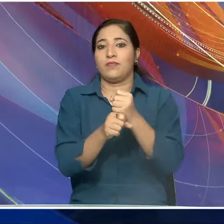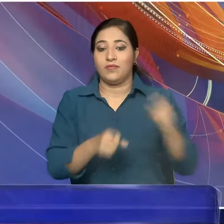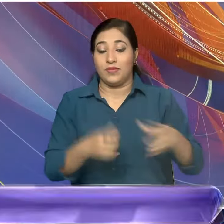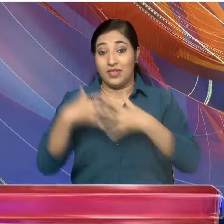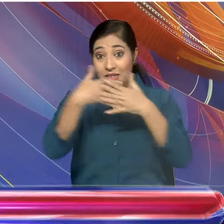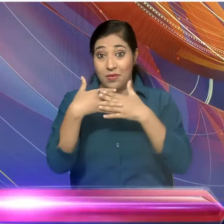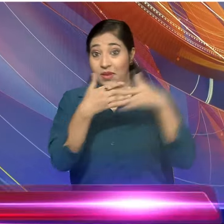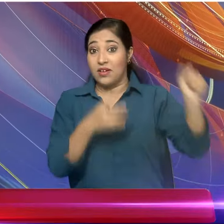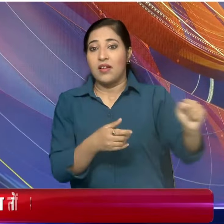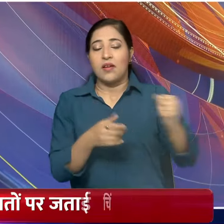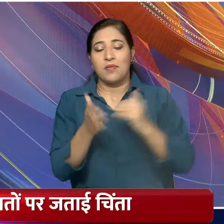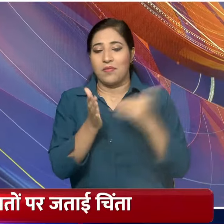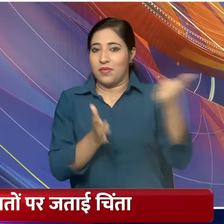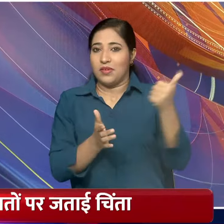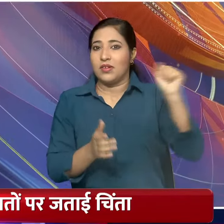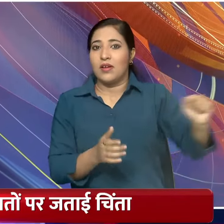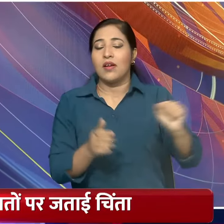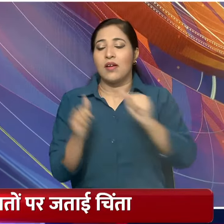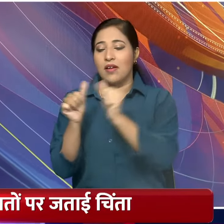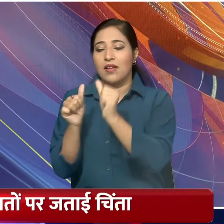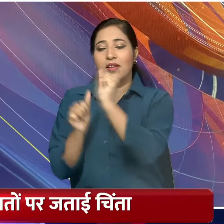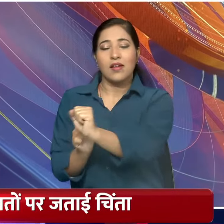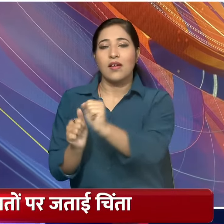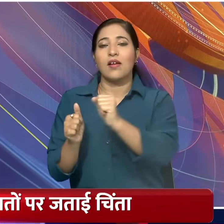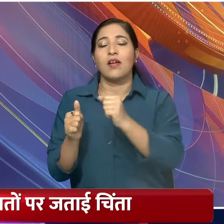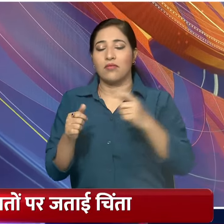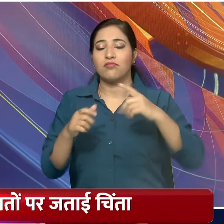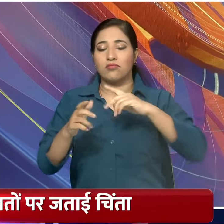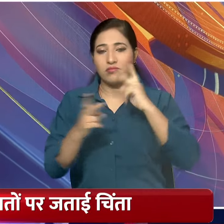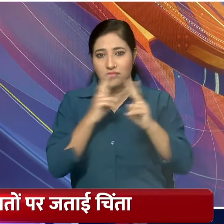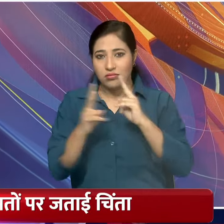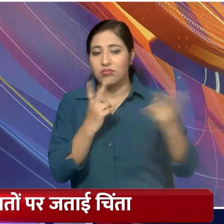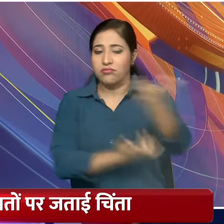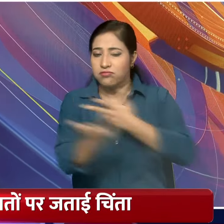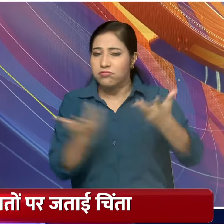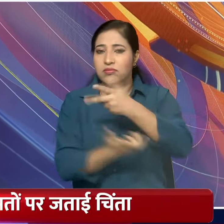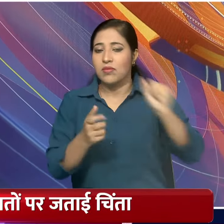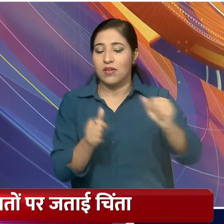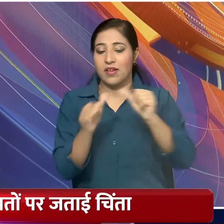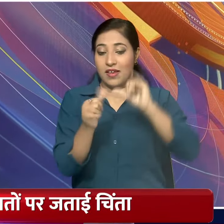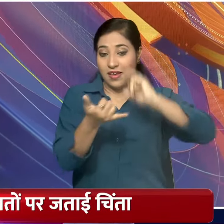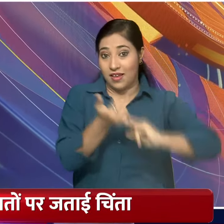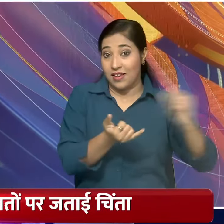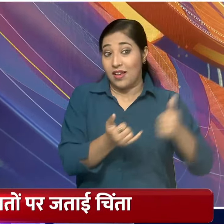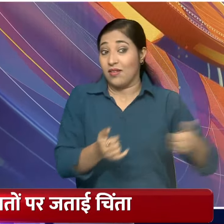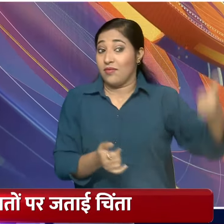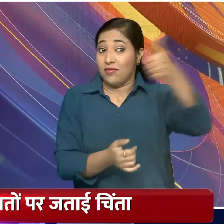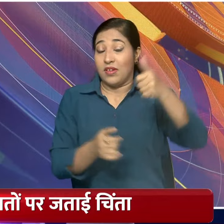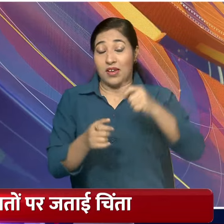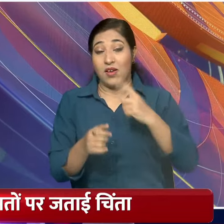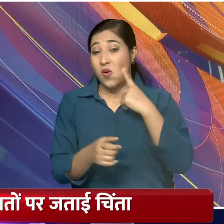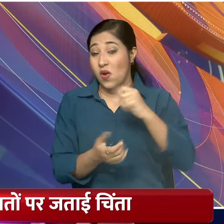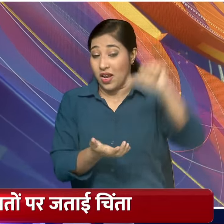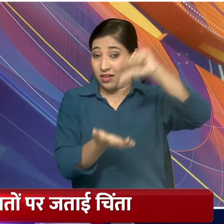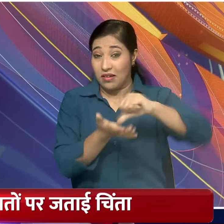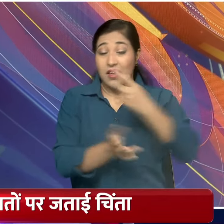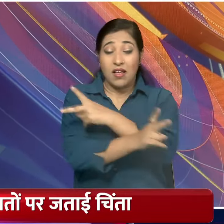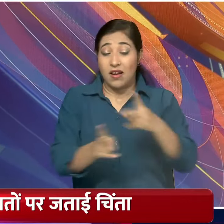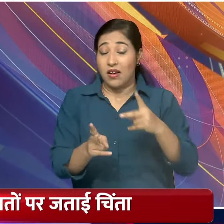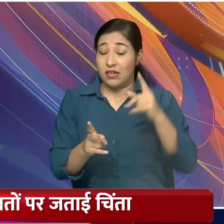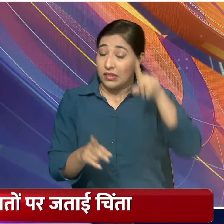अमेरिकी विदेश मंत्री एंटनी ब्लिंकन के साथ संयुक्त प्रेस वार्ता में विदेश मंत्री डॉ एस जयशंकर ने तेल की बढ़ती कीमतों पर